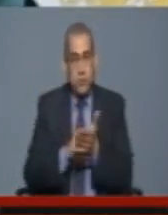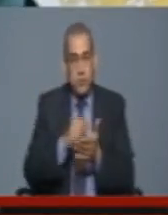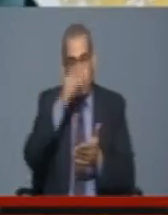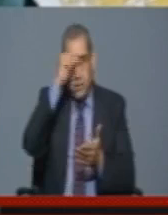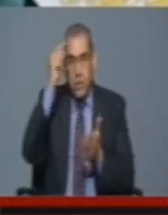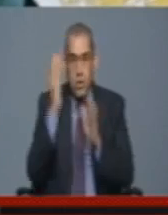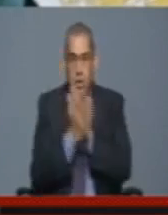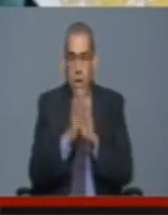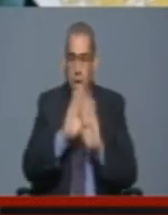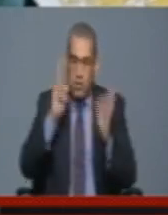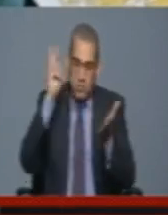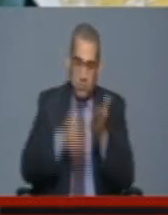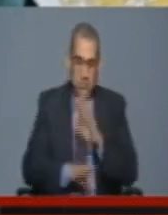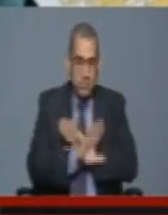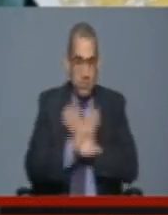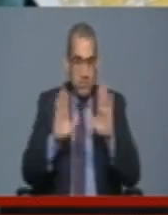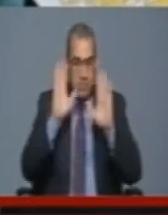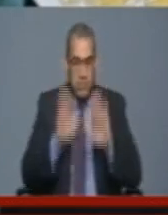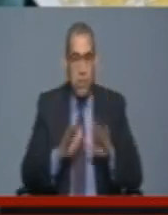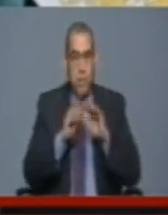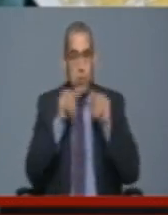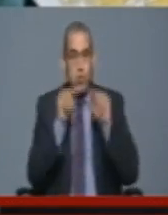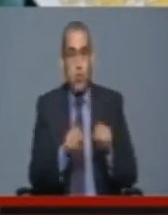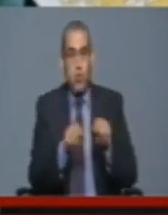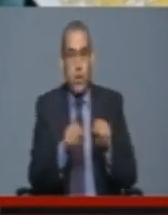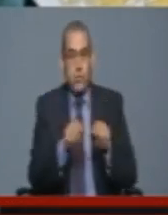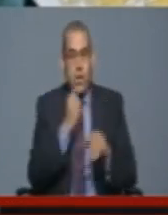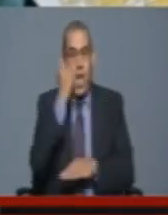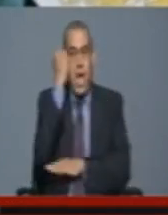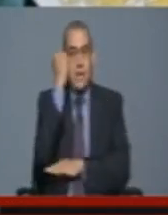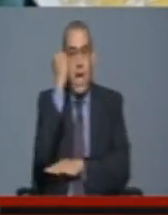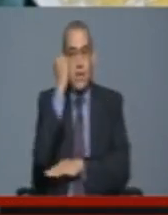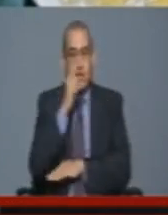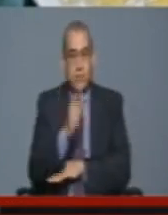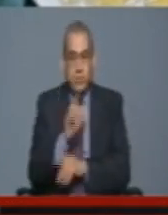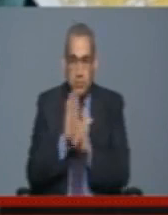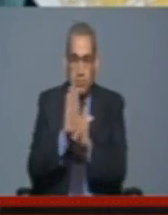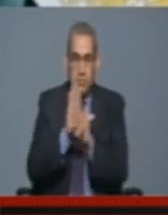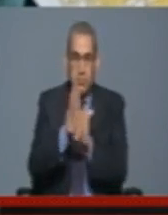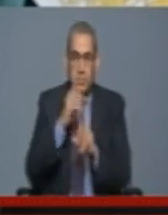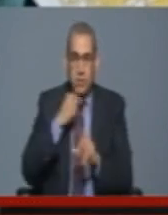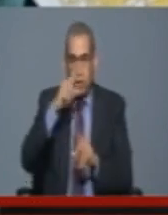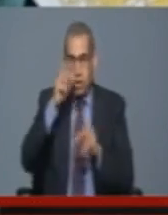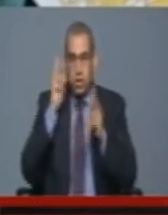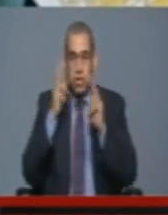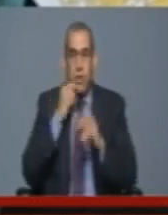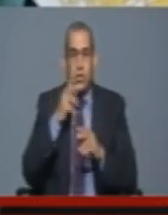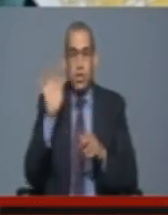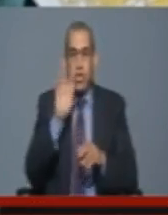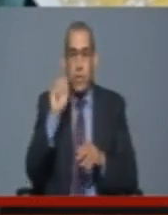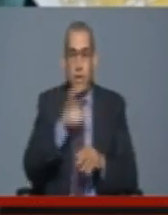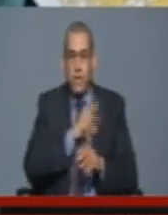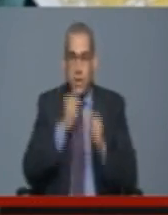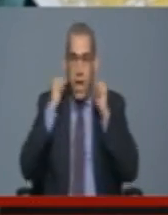والجغرافيا أن تظل مصر هي الأساس في دعم نضال الشعب الفلسطيني الشقيق.